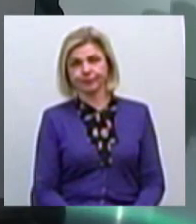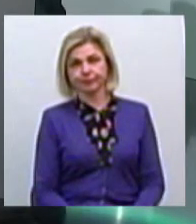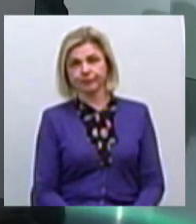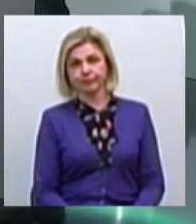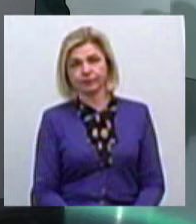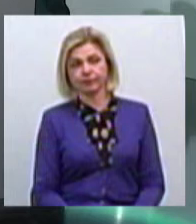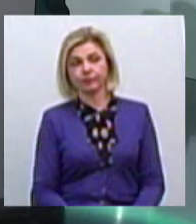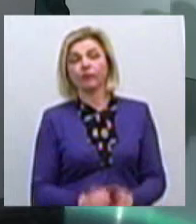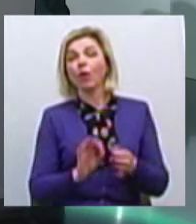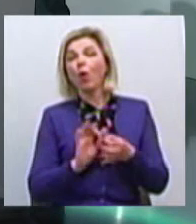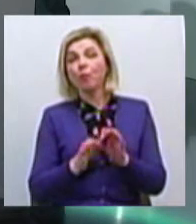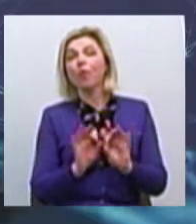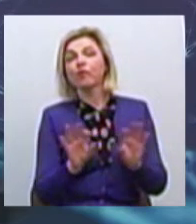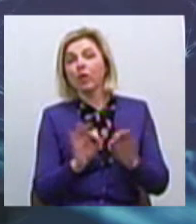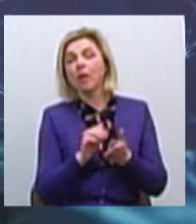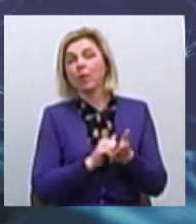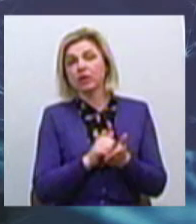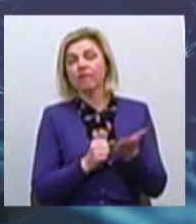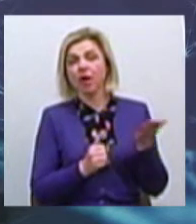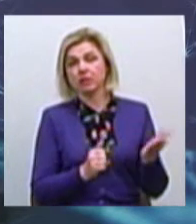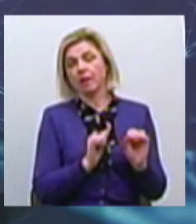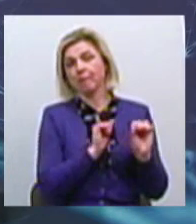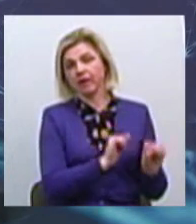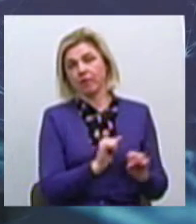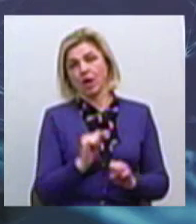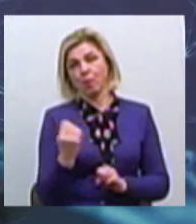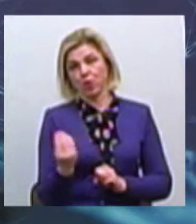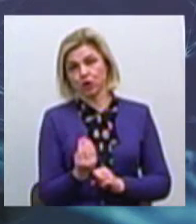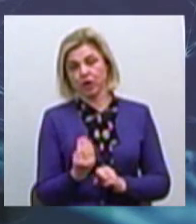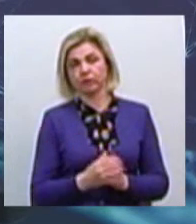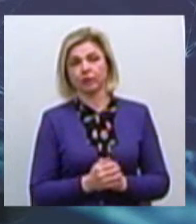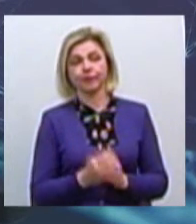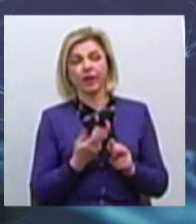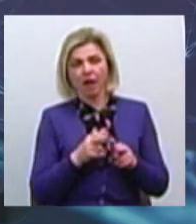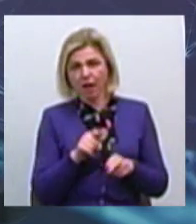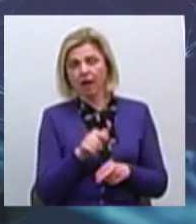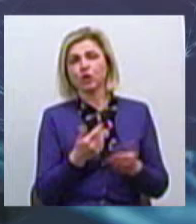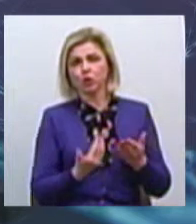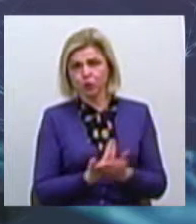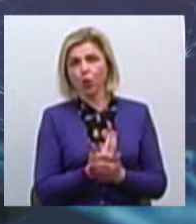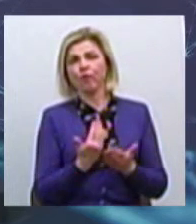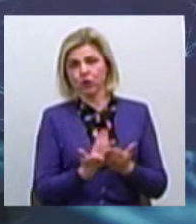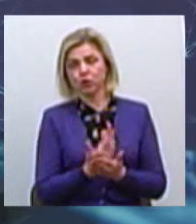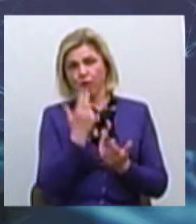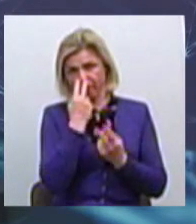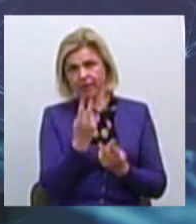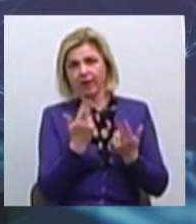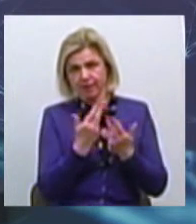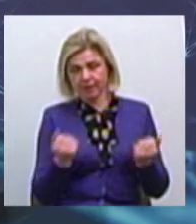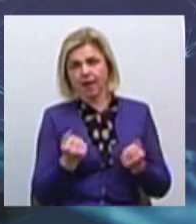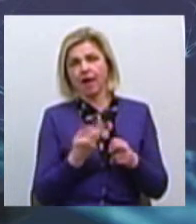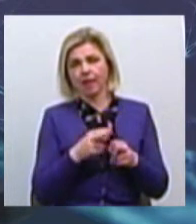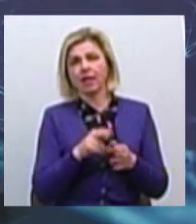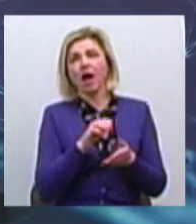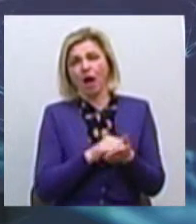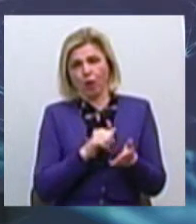Ну, прокоментуйте мотивацію прихильників. Ну, знову таки ми бачимо, да, класичну аргументацію